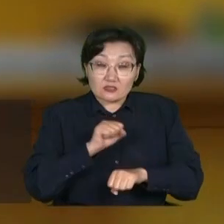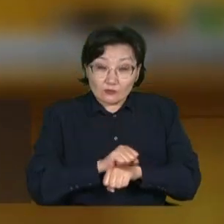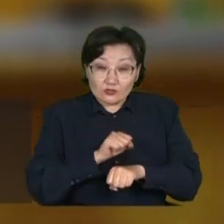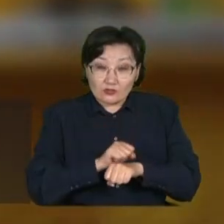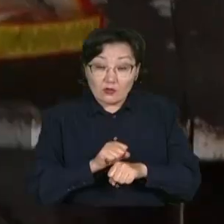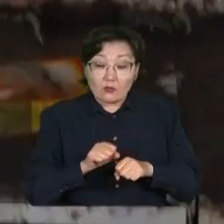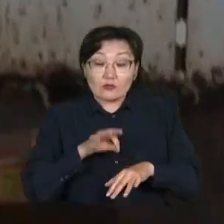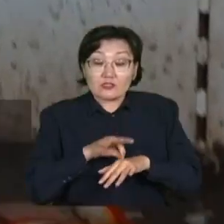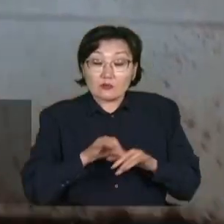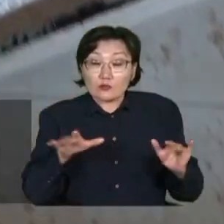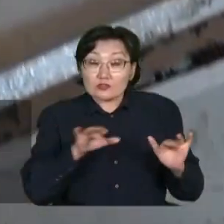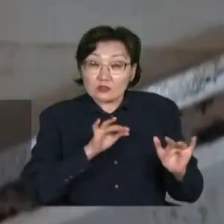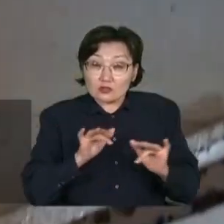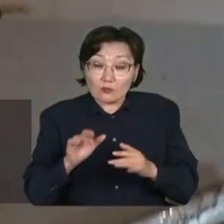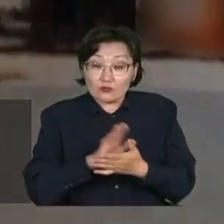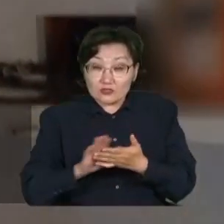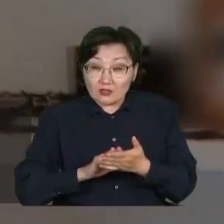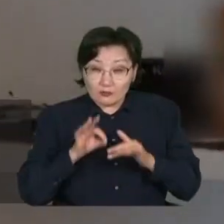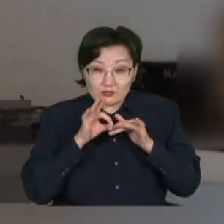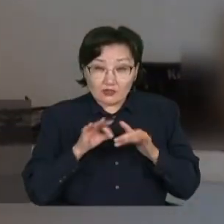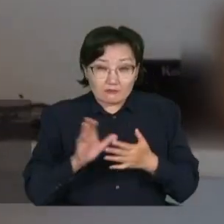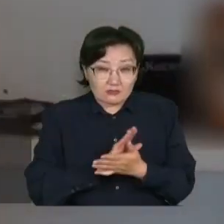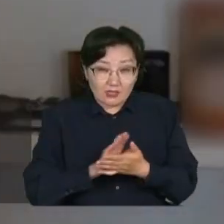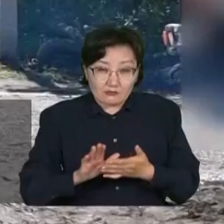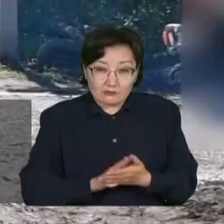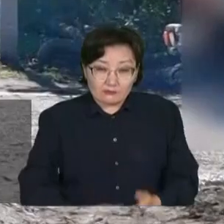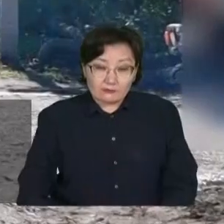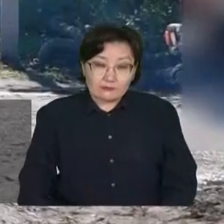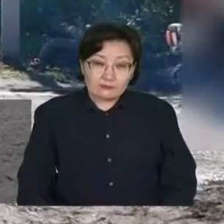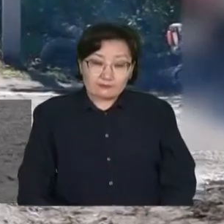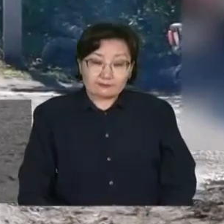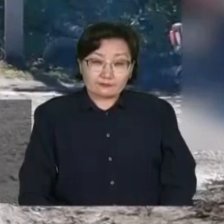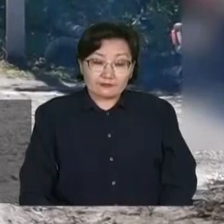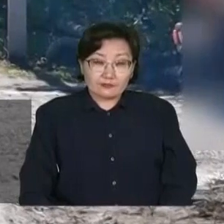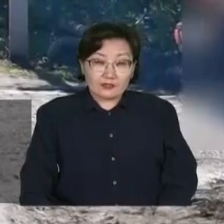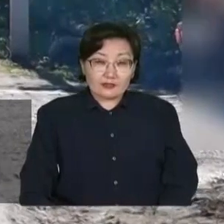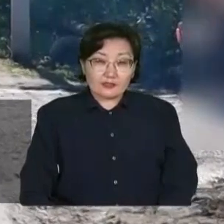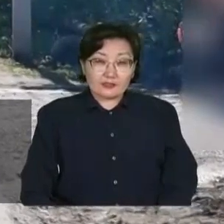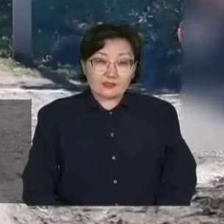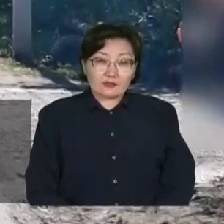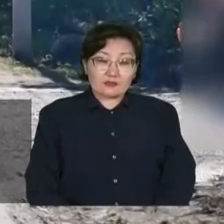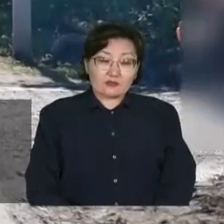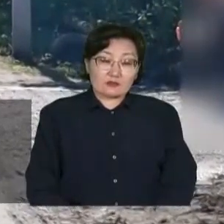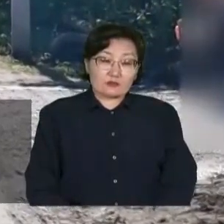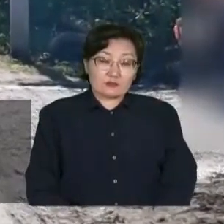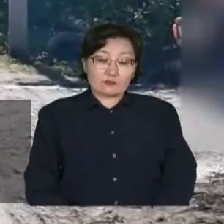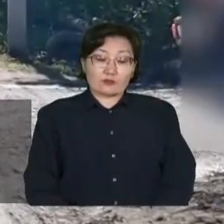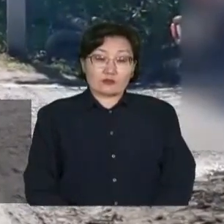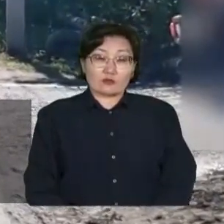К слову, все мероприятия по обработке проводятся бесплатно. Нургуль Алина, Ансар Ербулан, телеканал «Алматы», Североказахстанская область.